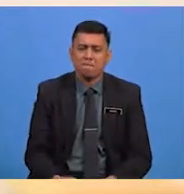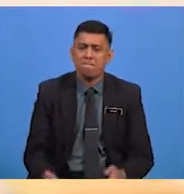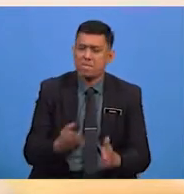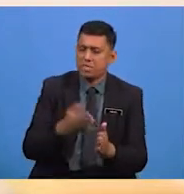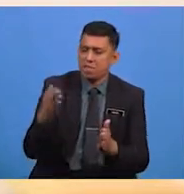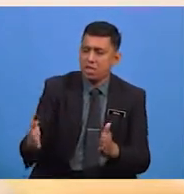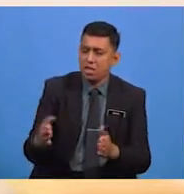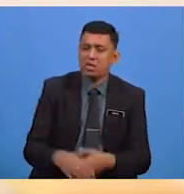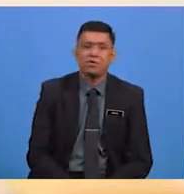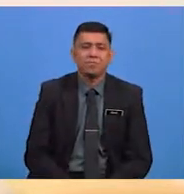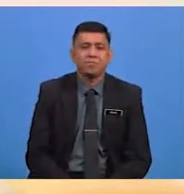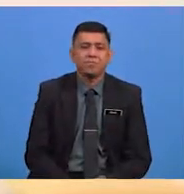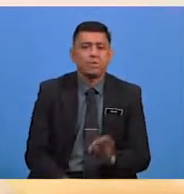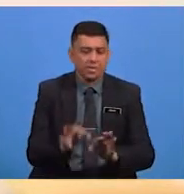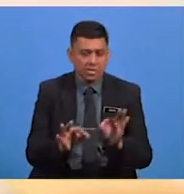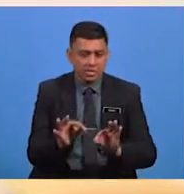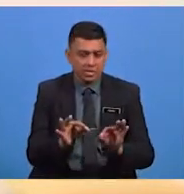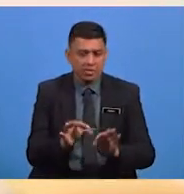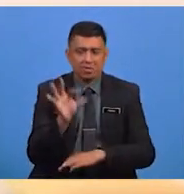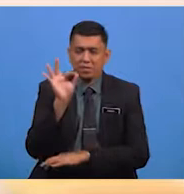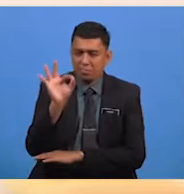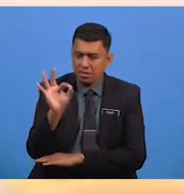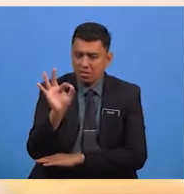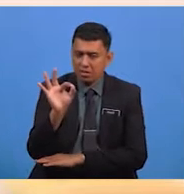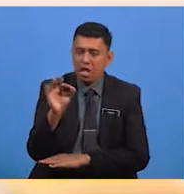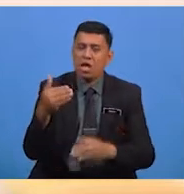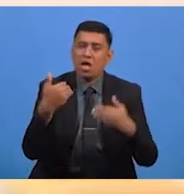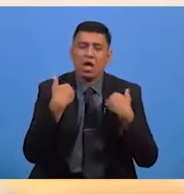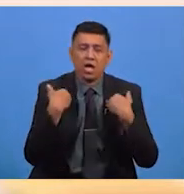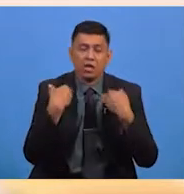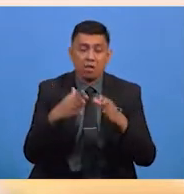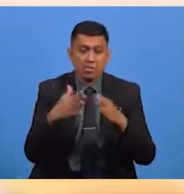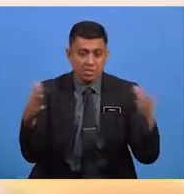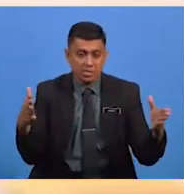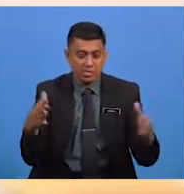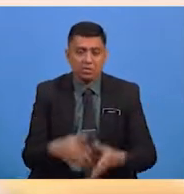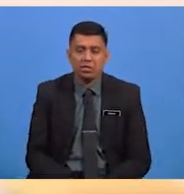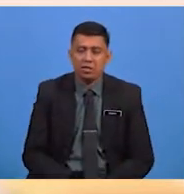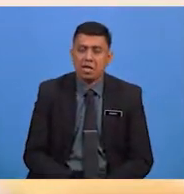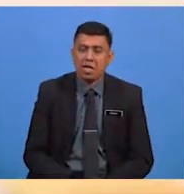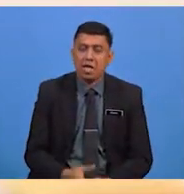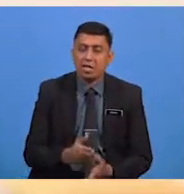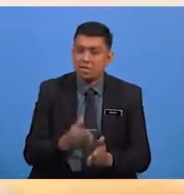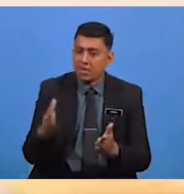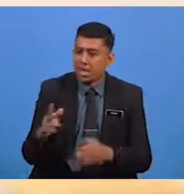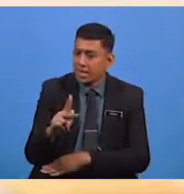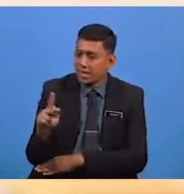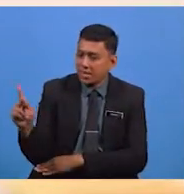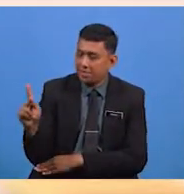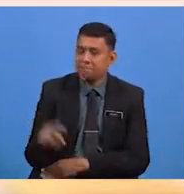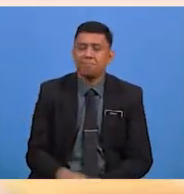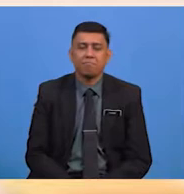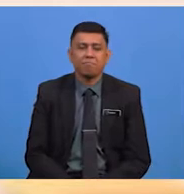bersebelahannya. Jika nombor 9 didapati adalah lebih besar dari item di sebelah kanannya,